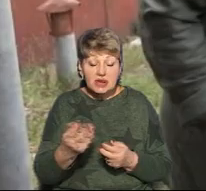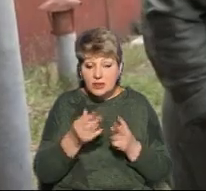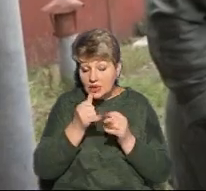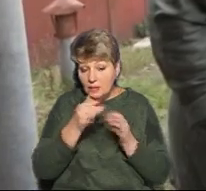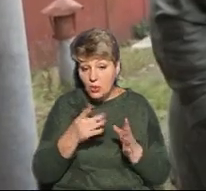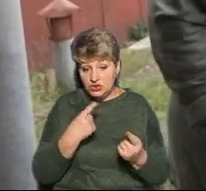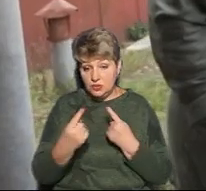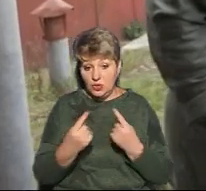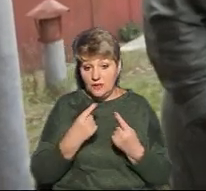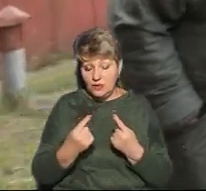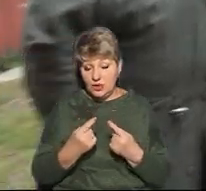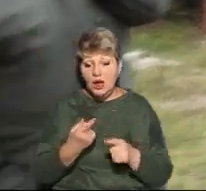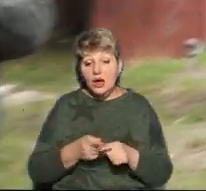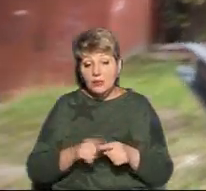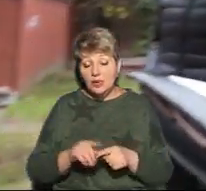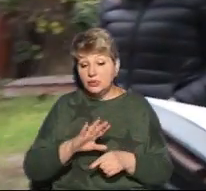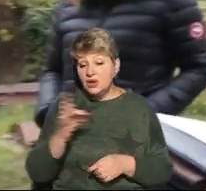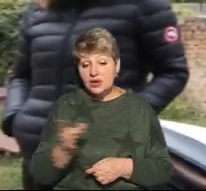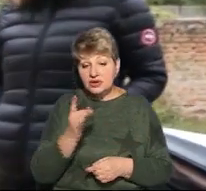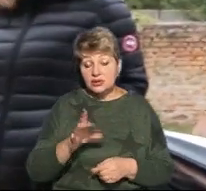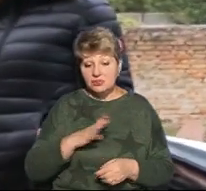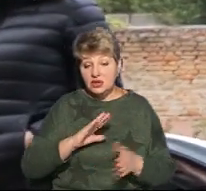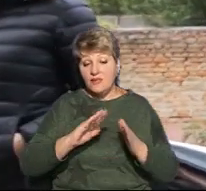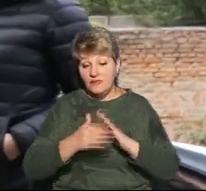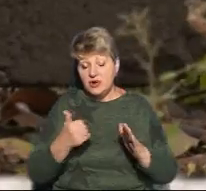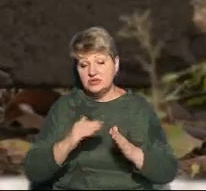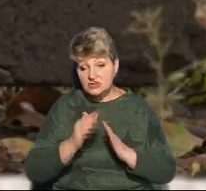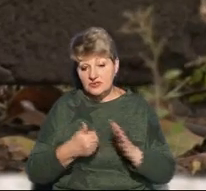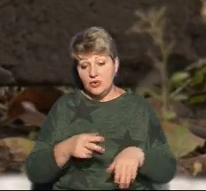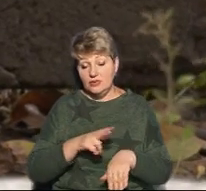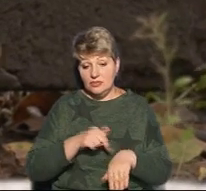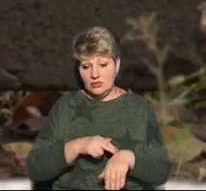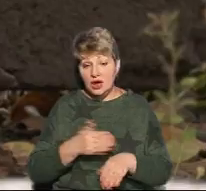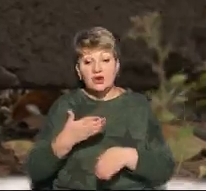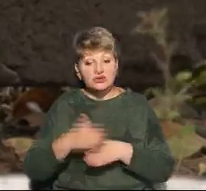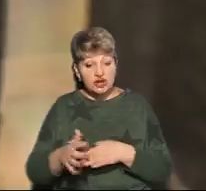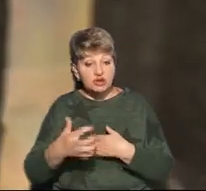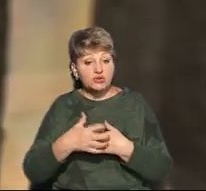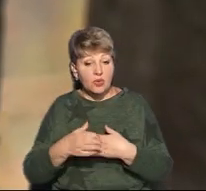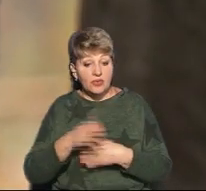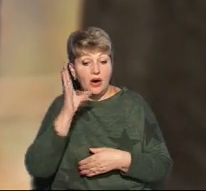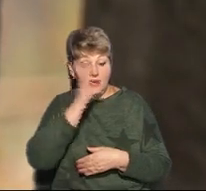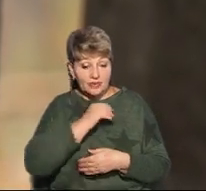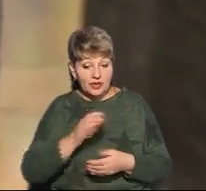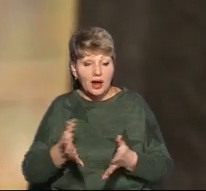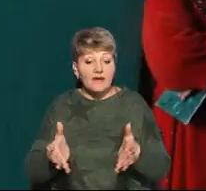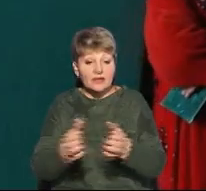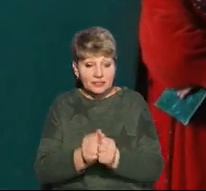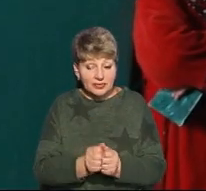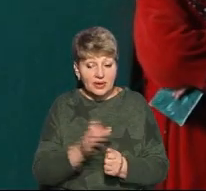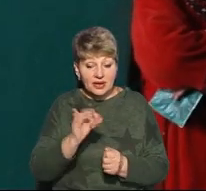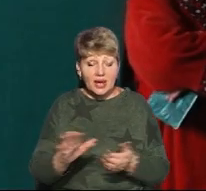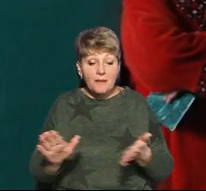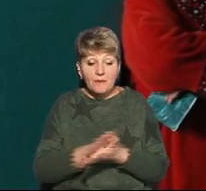говорити. Тому, каже, неодноразово викликали муніципальну інспекцію. Частину котів вдалося відловити і стерилізувати, каже її